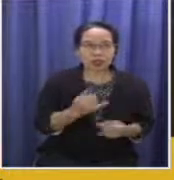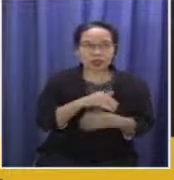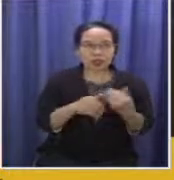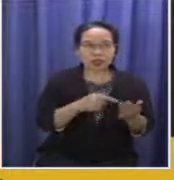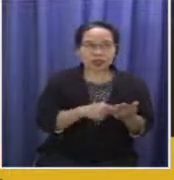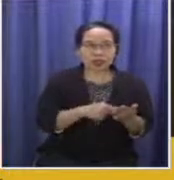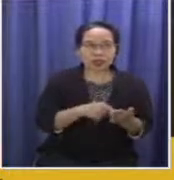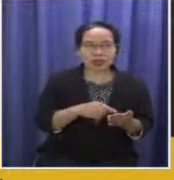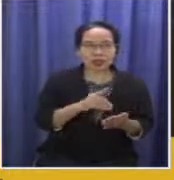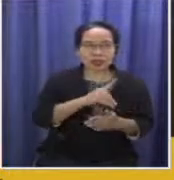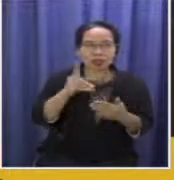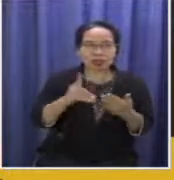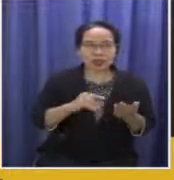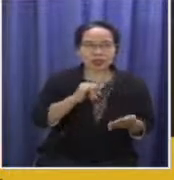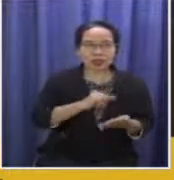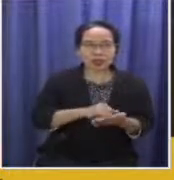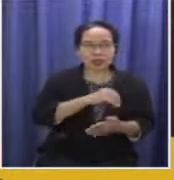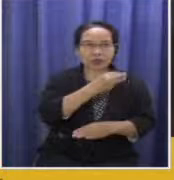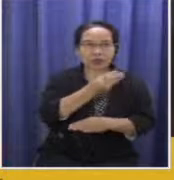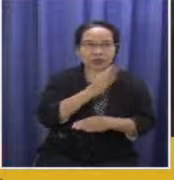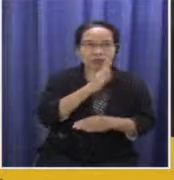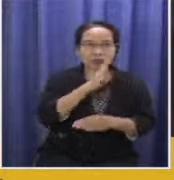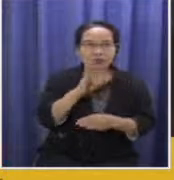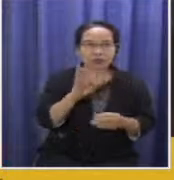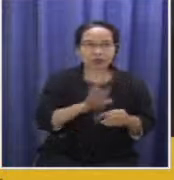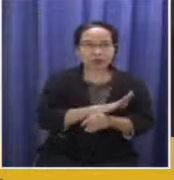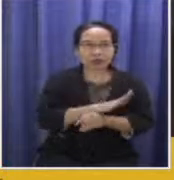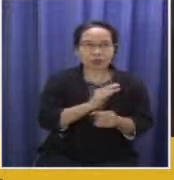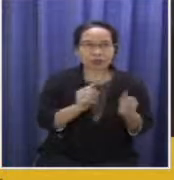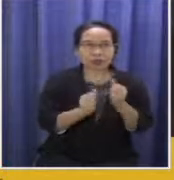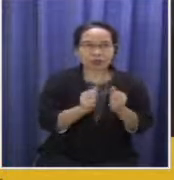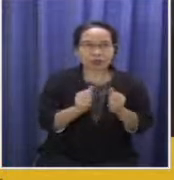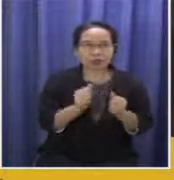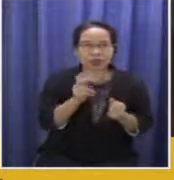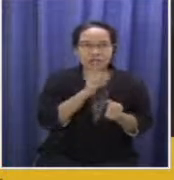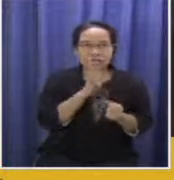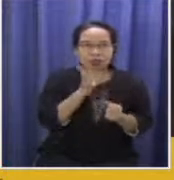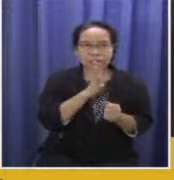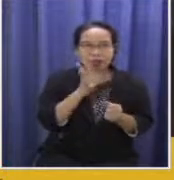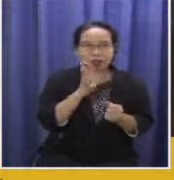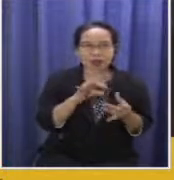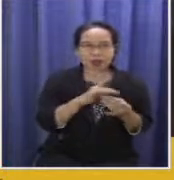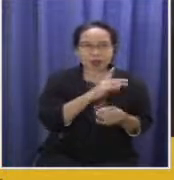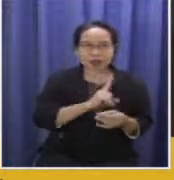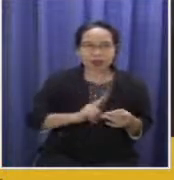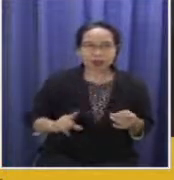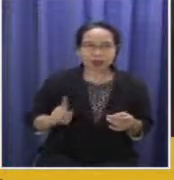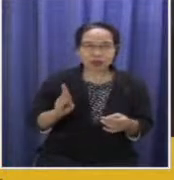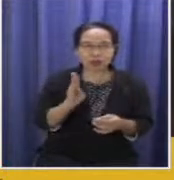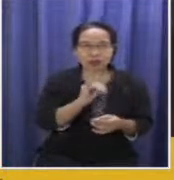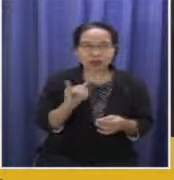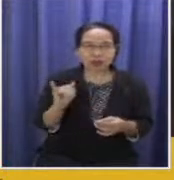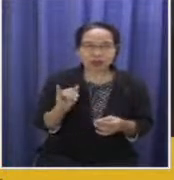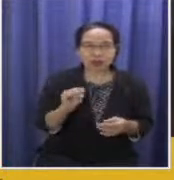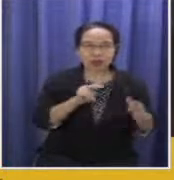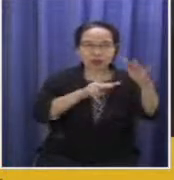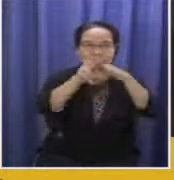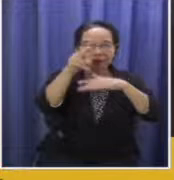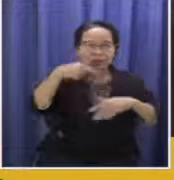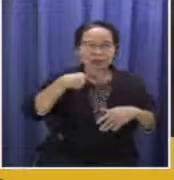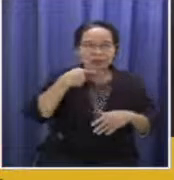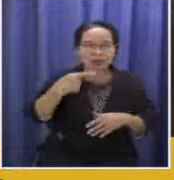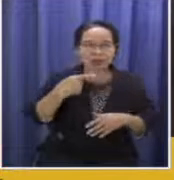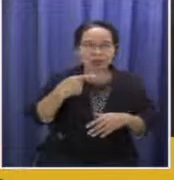अगमवक्ताद्वारा परमप्रभुले बोल्नु भएको वचन पूरा हुनलाई नै यी सबै भएका हुन्। हेर,